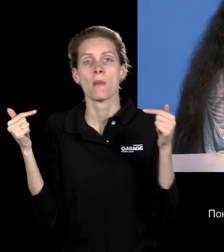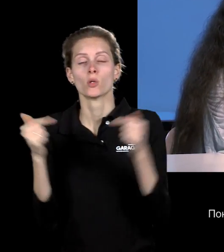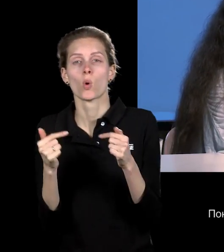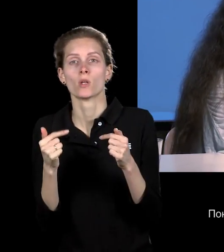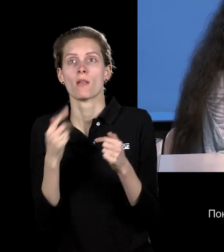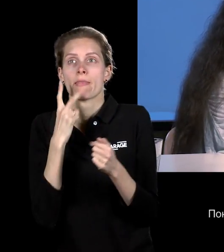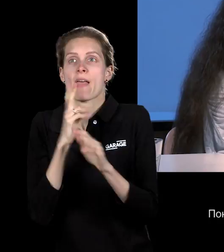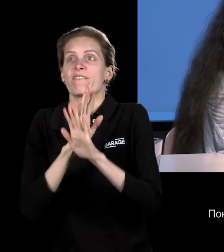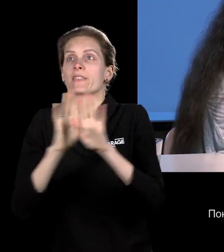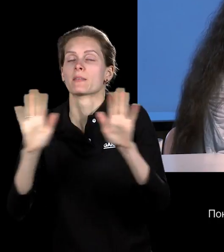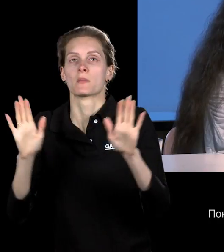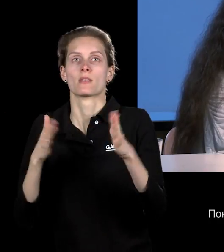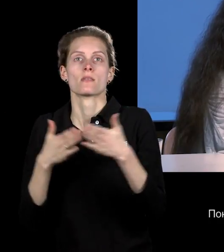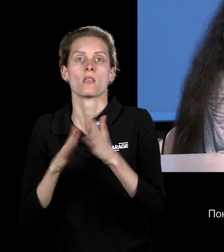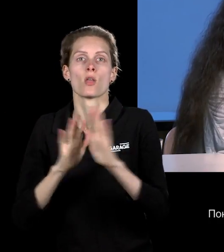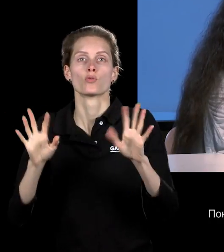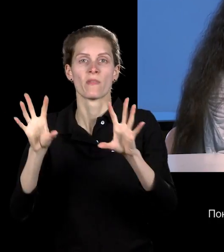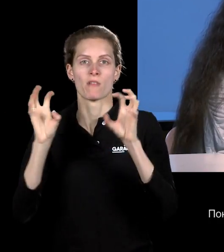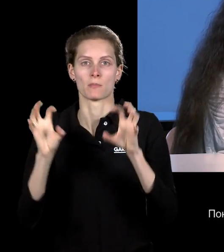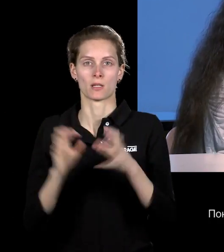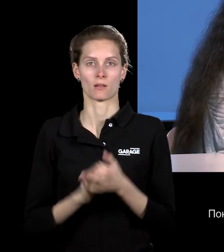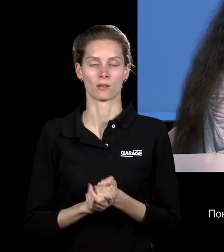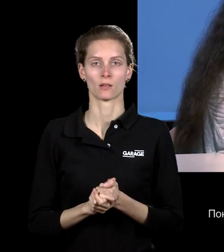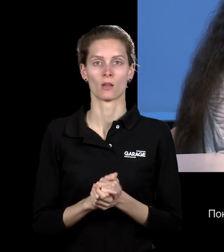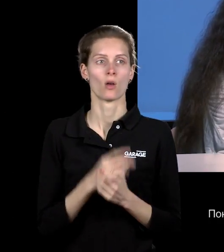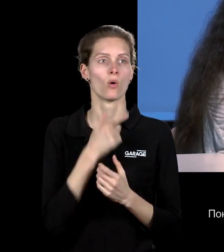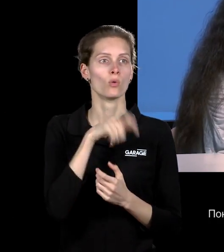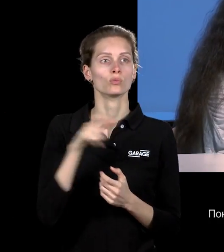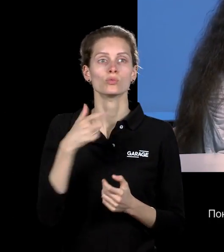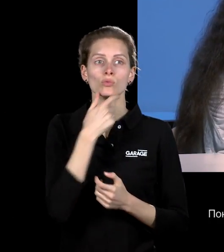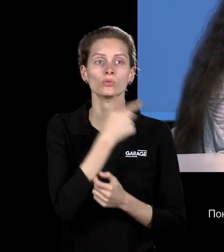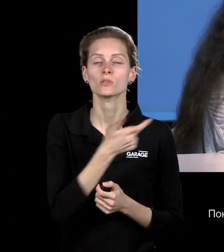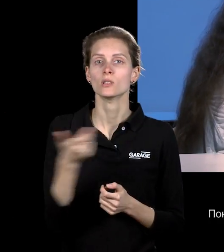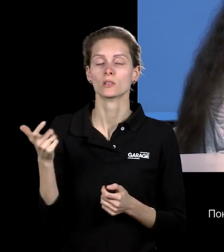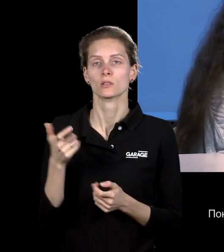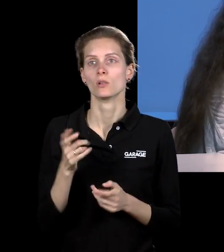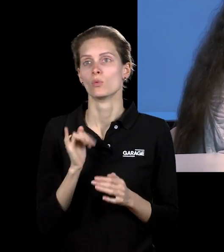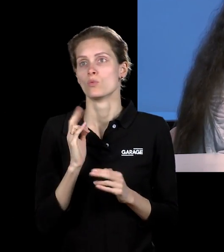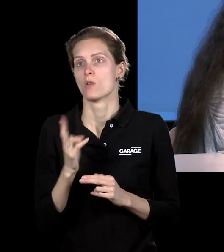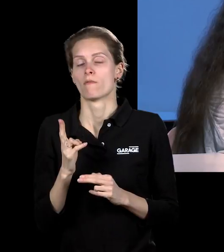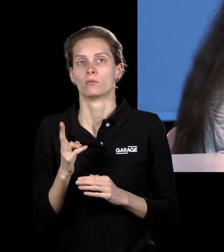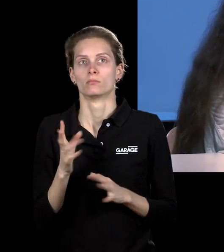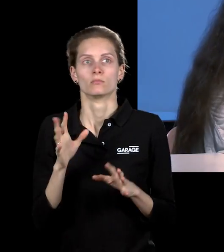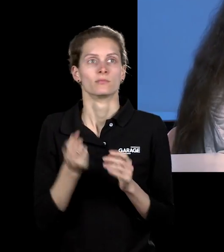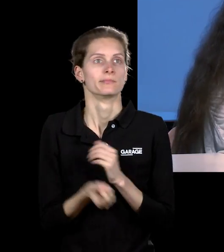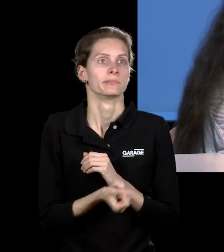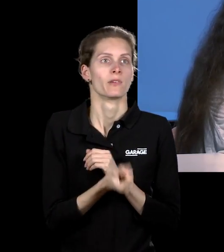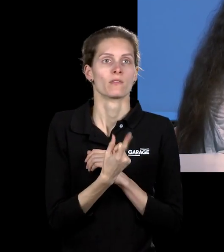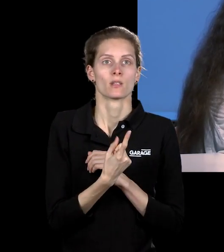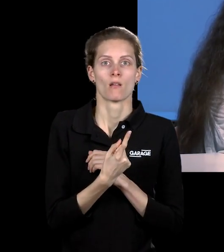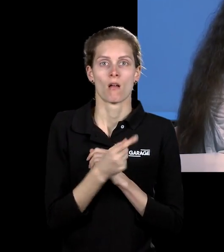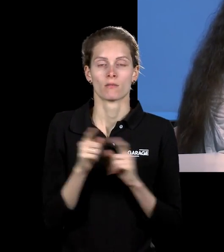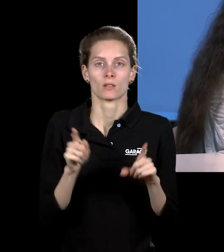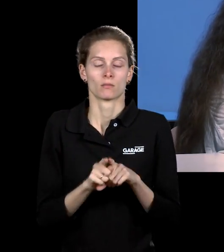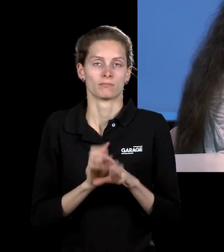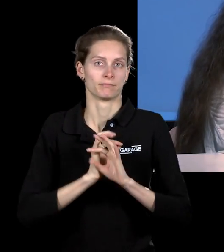незримости, некой недоступности восприятия для зрителя, это тоже один из сюжетов, который возникает вот в этих